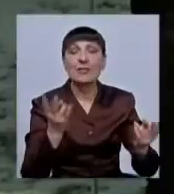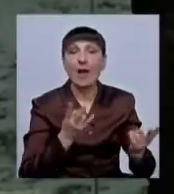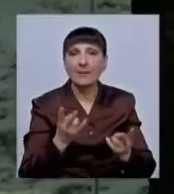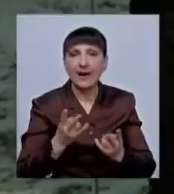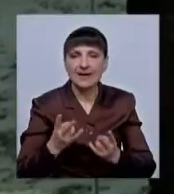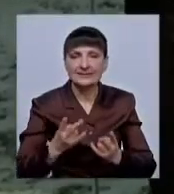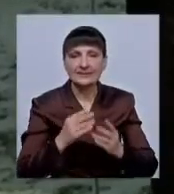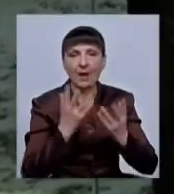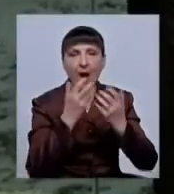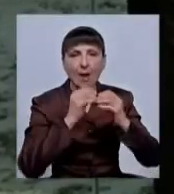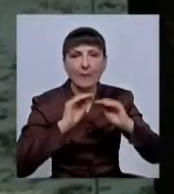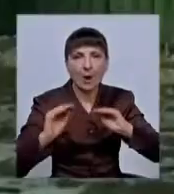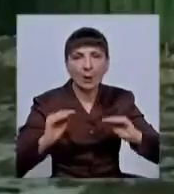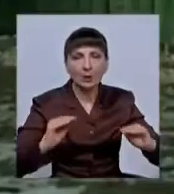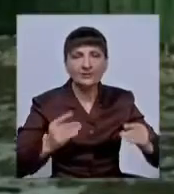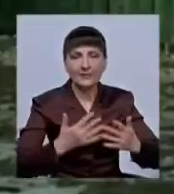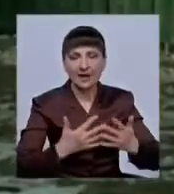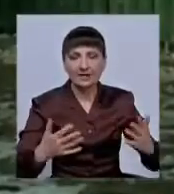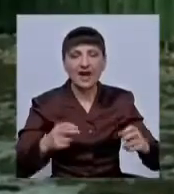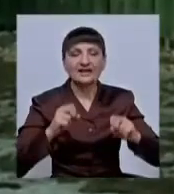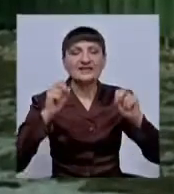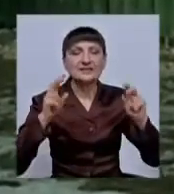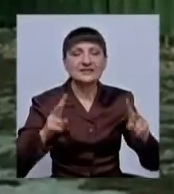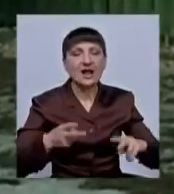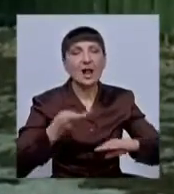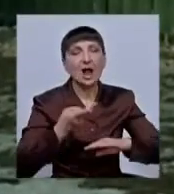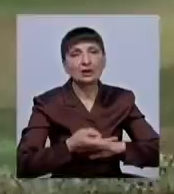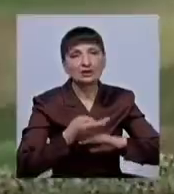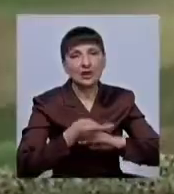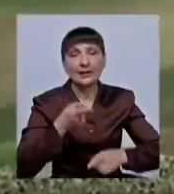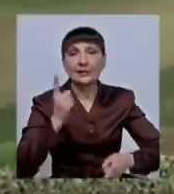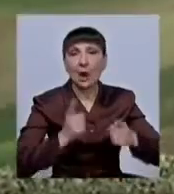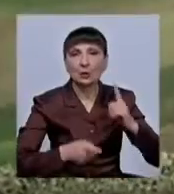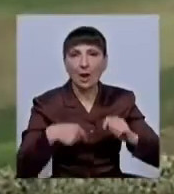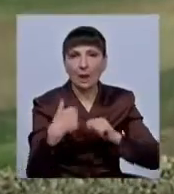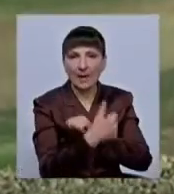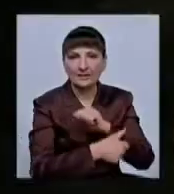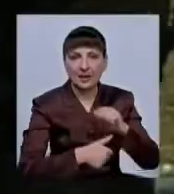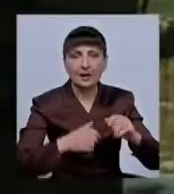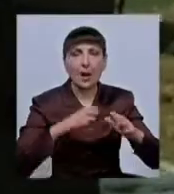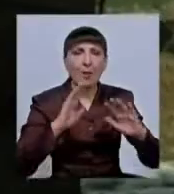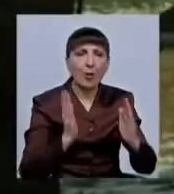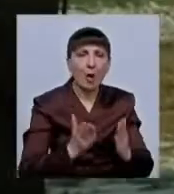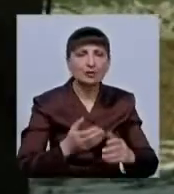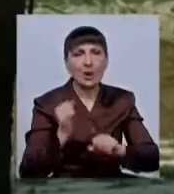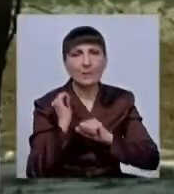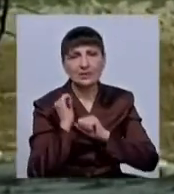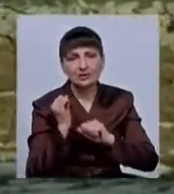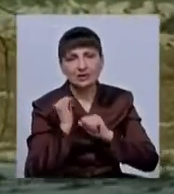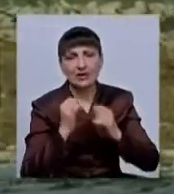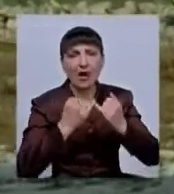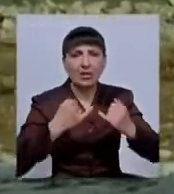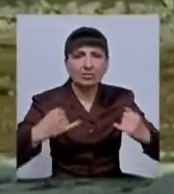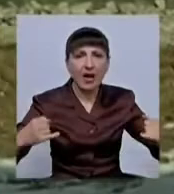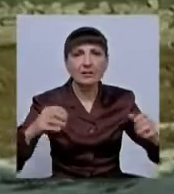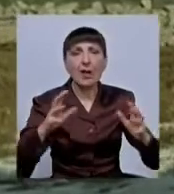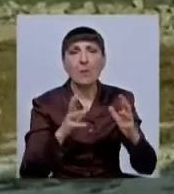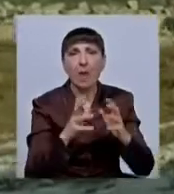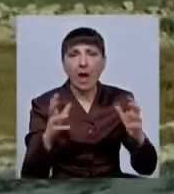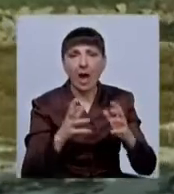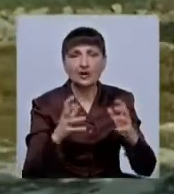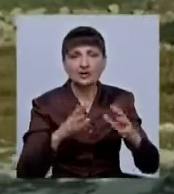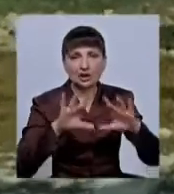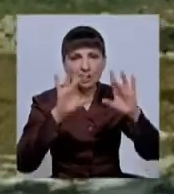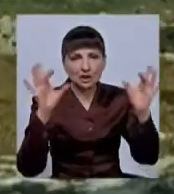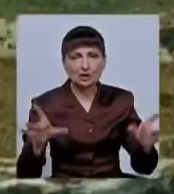необходимое оборудование и предметы. Это специальная лежанка из натуральных материалов, бочки, мешки, джутовые канаты, мечи и шины